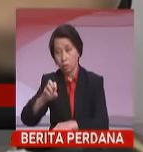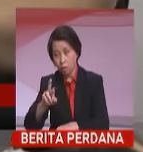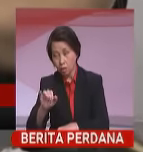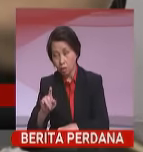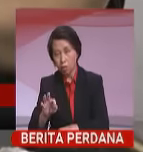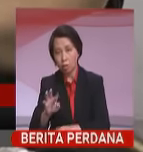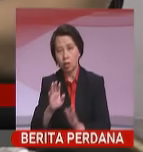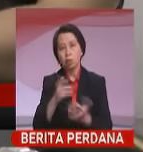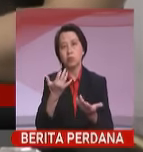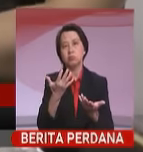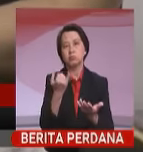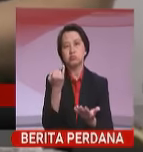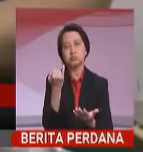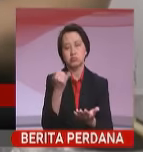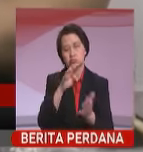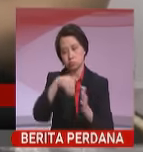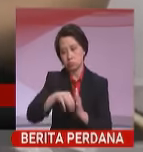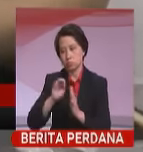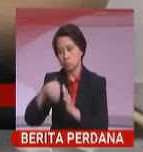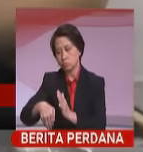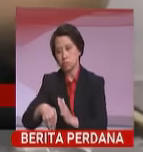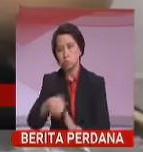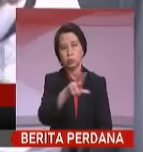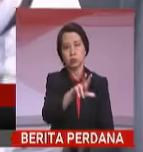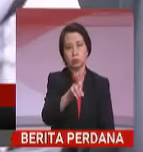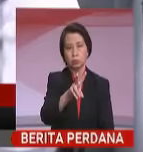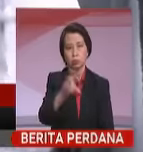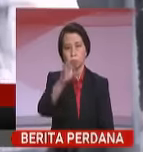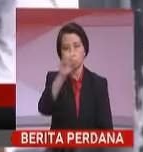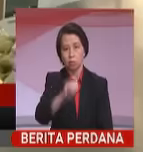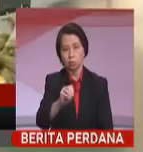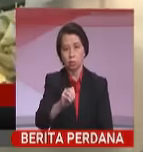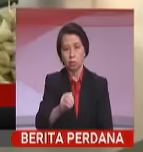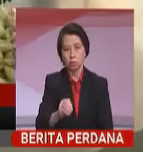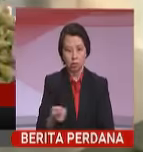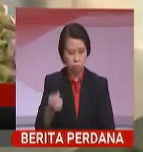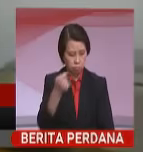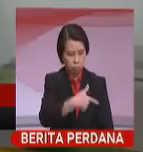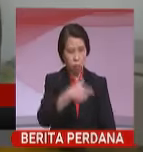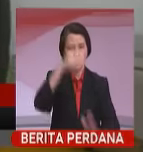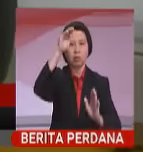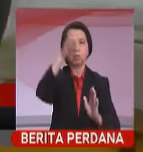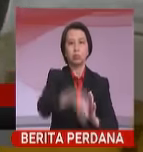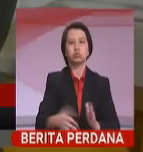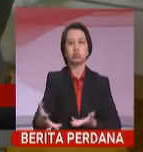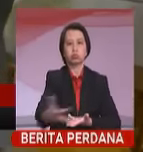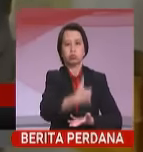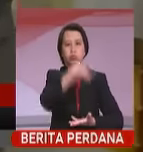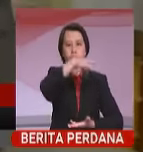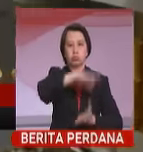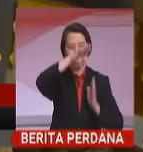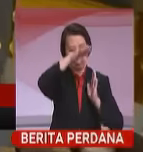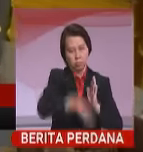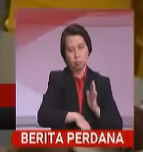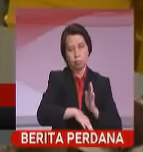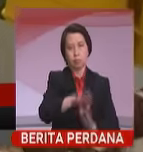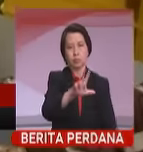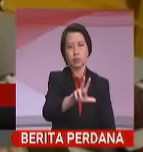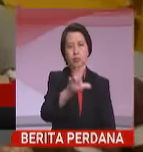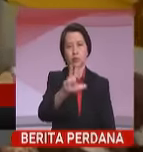mengalami kemerosotan sebanyak 32% yang menyumbang kepada penurunan pendapat koperasi hingga